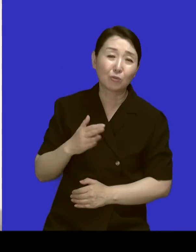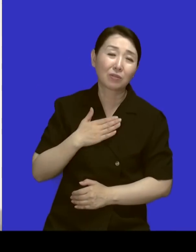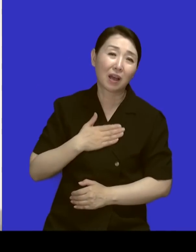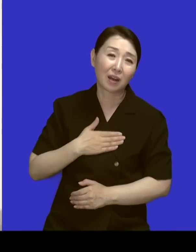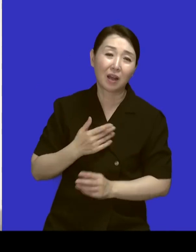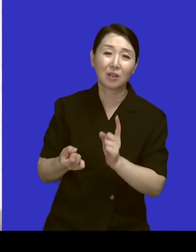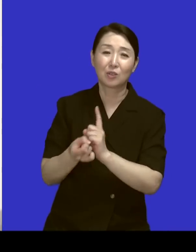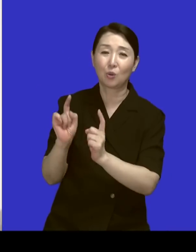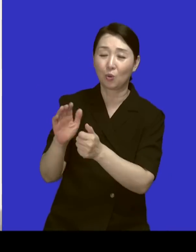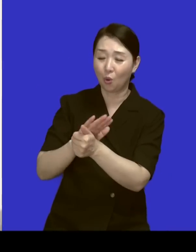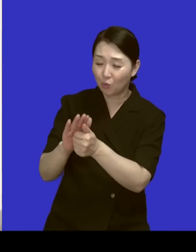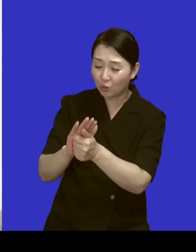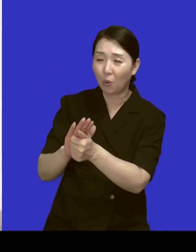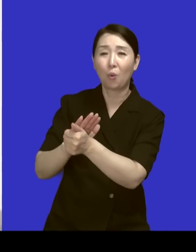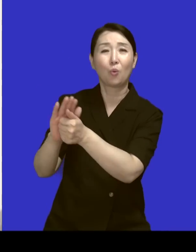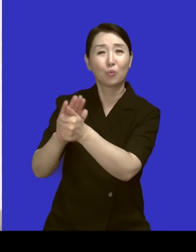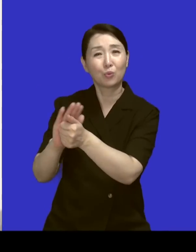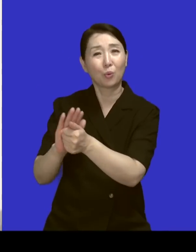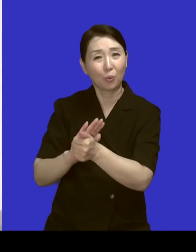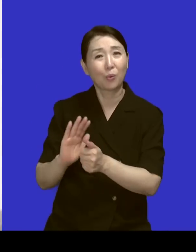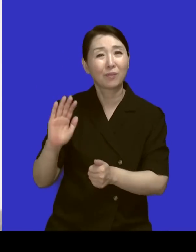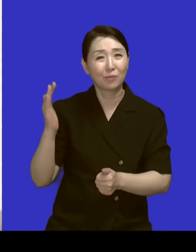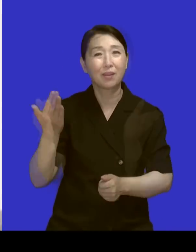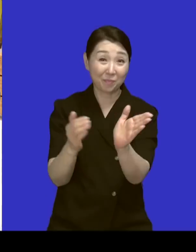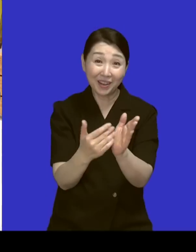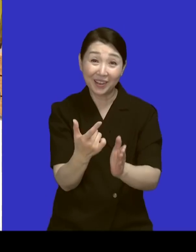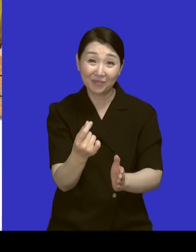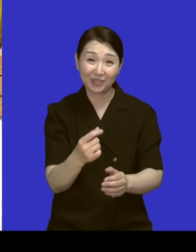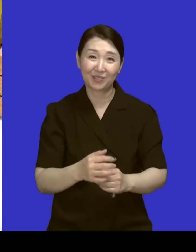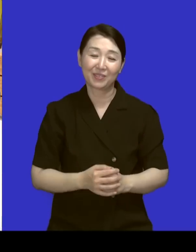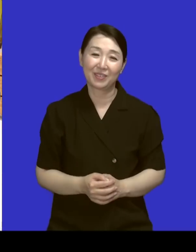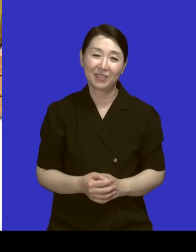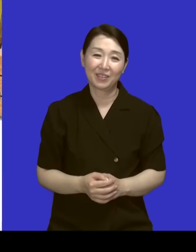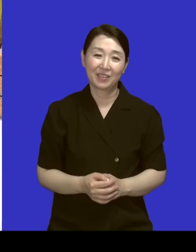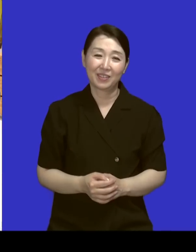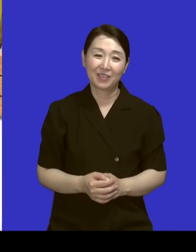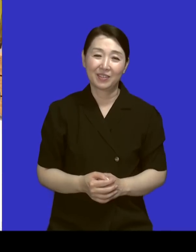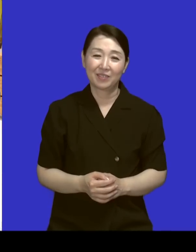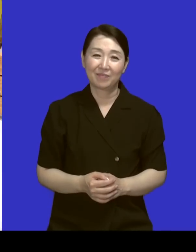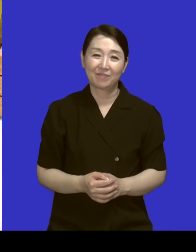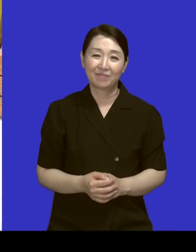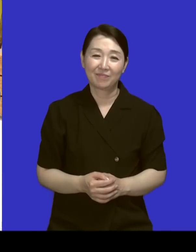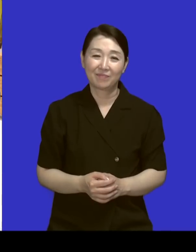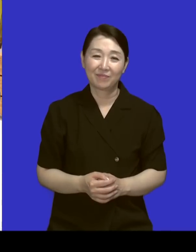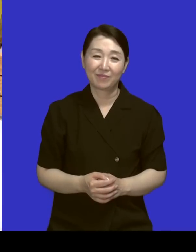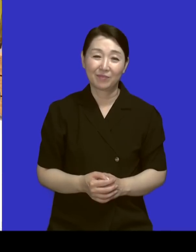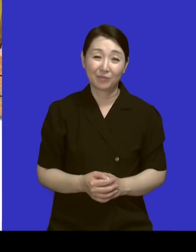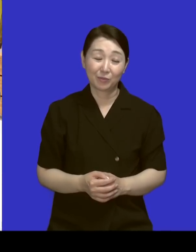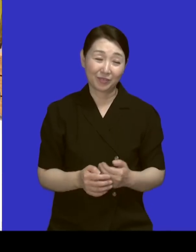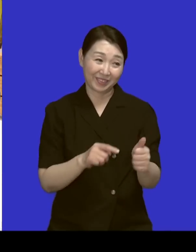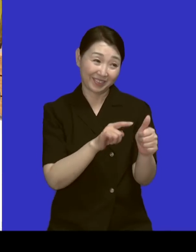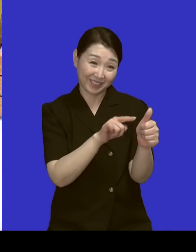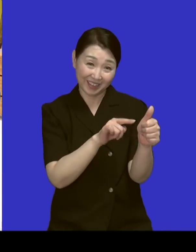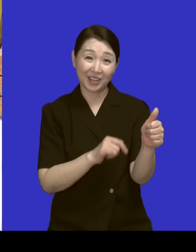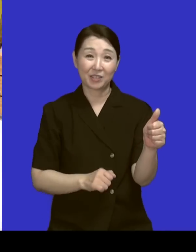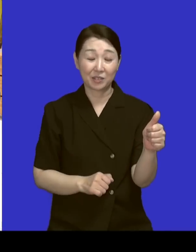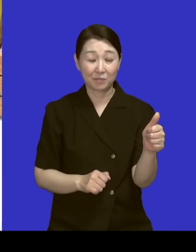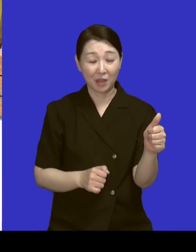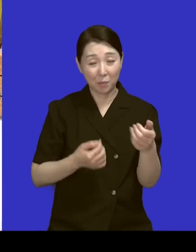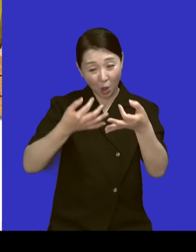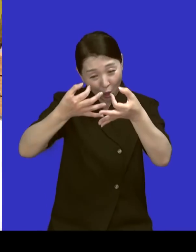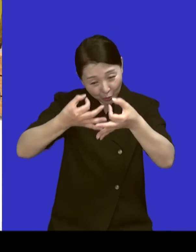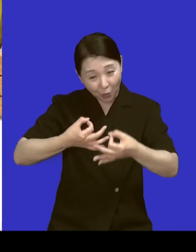서로 위로가 되고 서로 나눔이 될 수 있었어요. 예. 그런 시간들도 분명 있었지만 우리 작가님을 좀